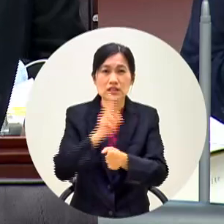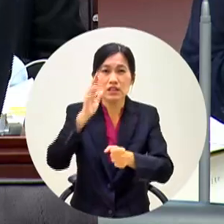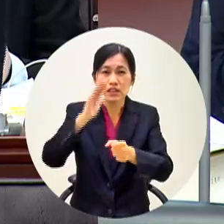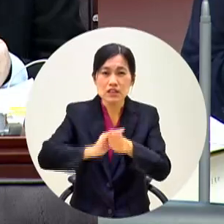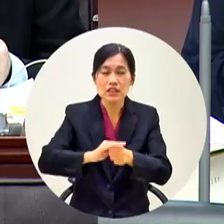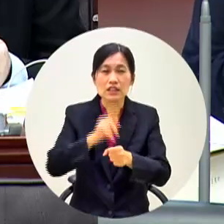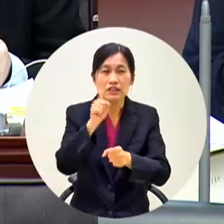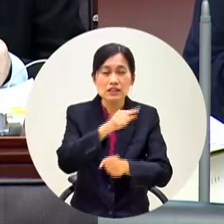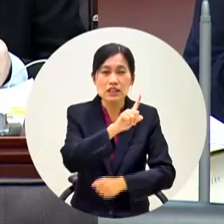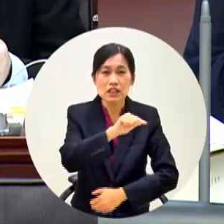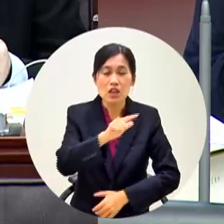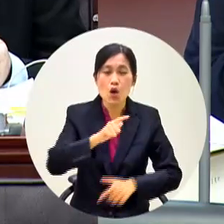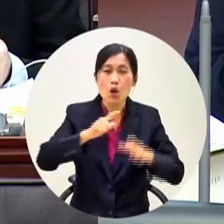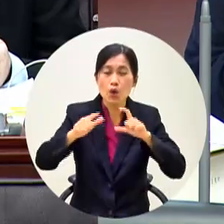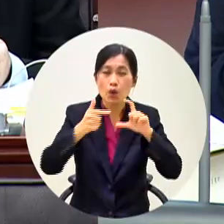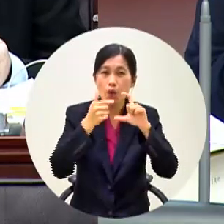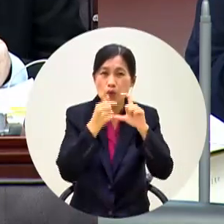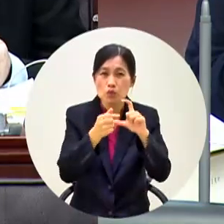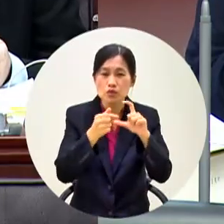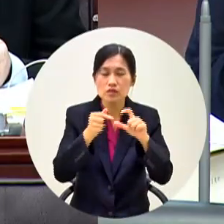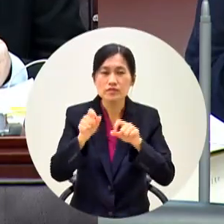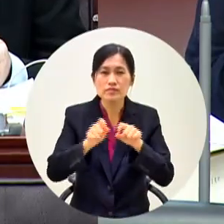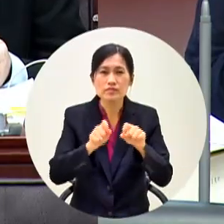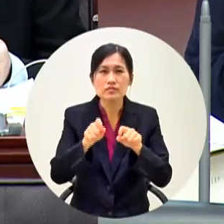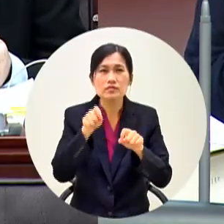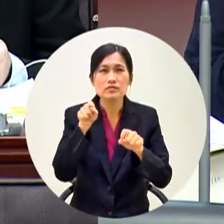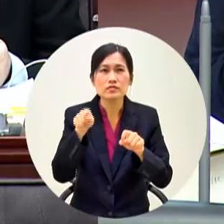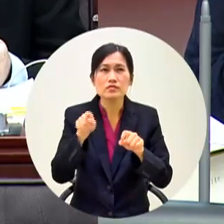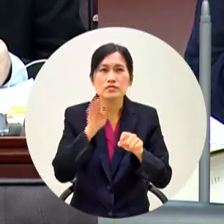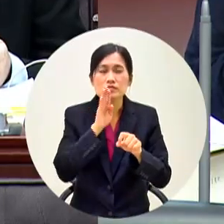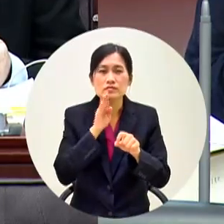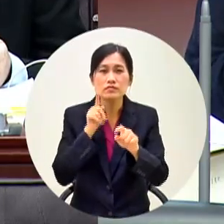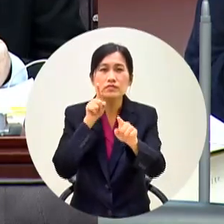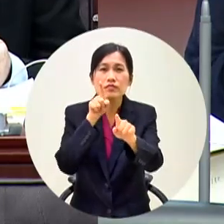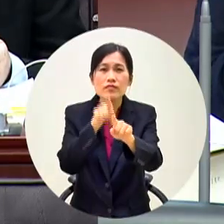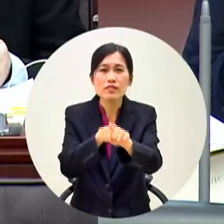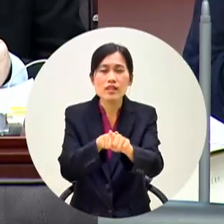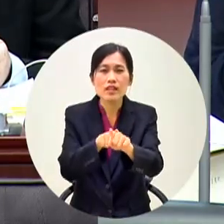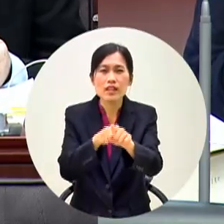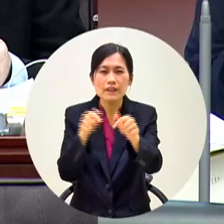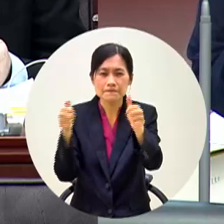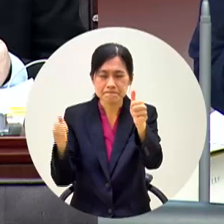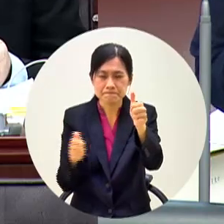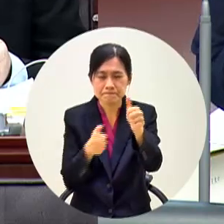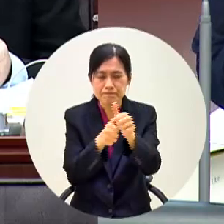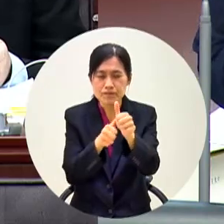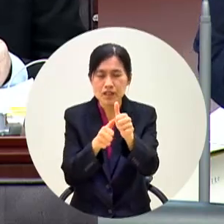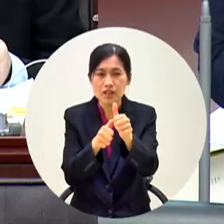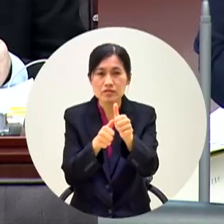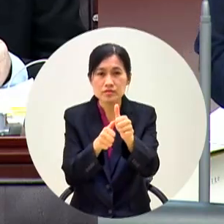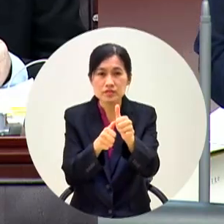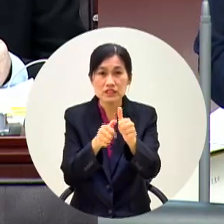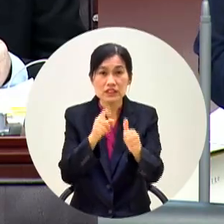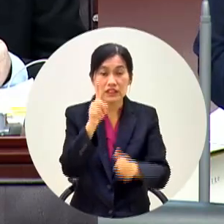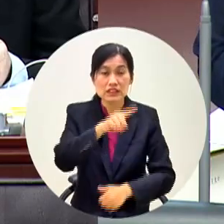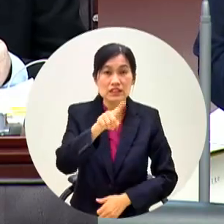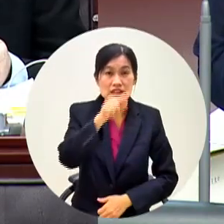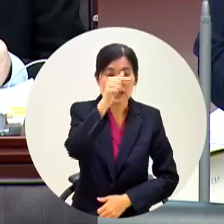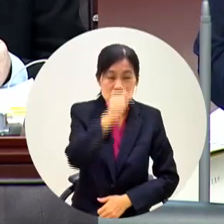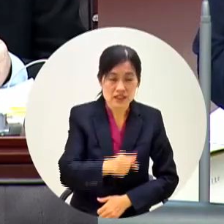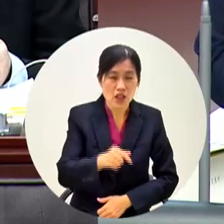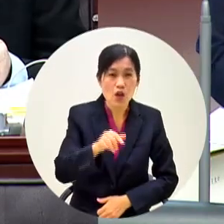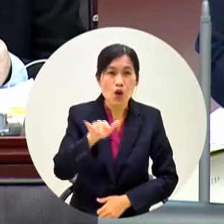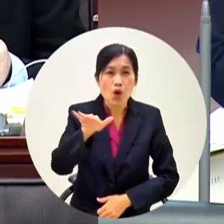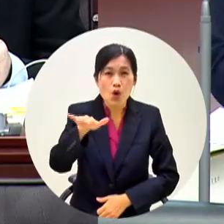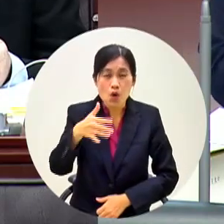料园区的计划，所以它是 follow under 在这个计划之下。那1000亿的预算里面有589亿